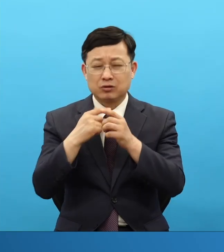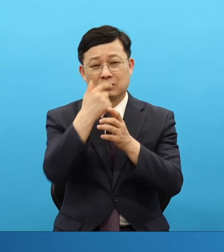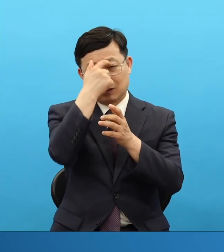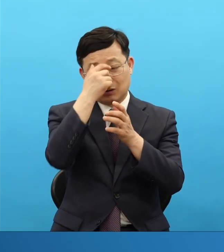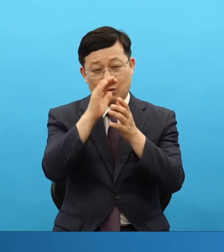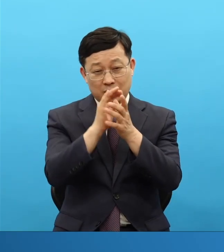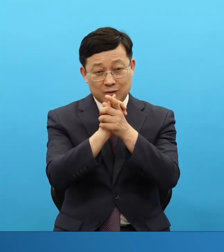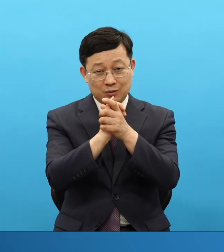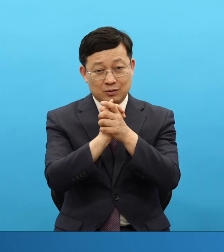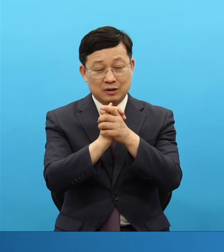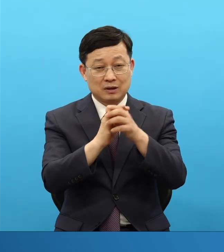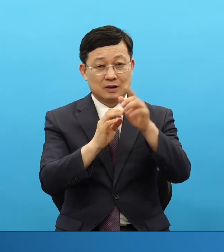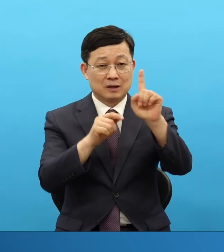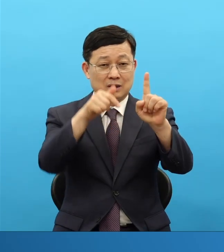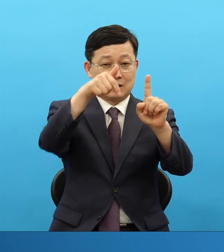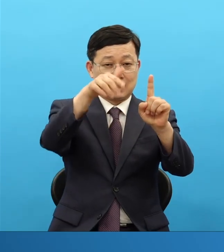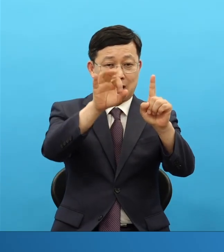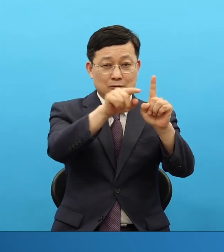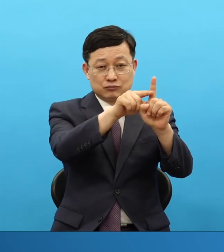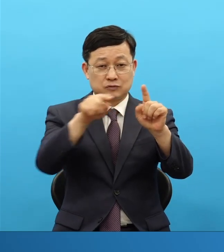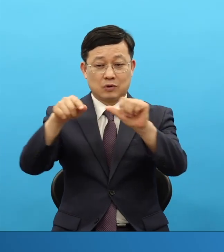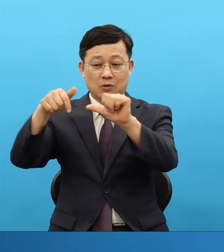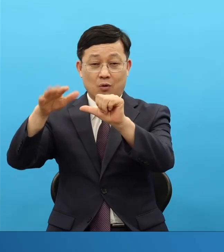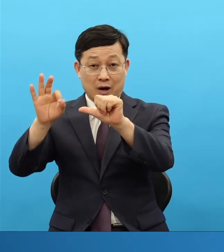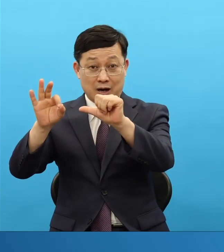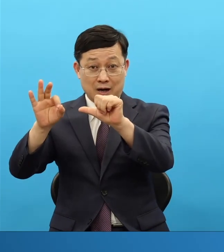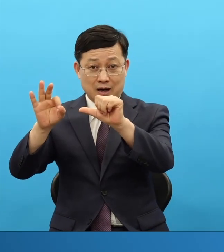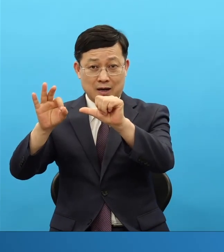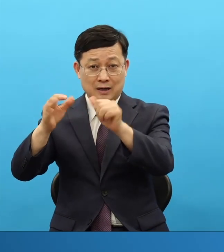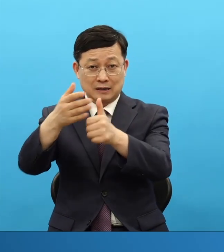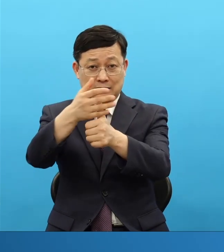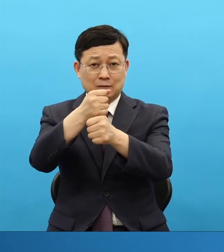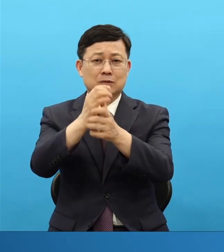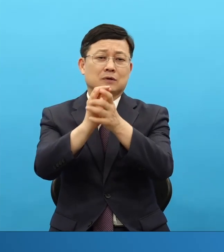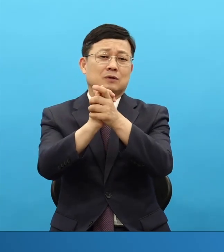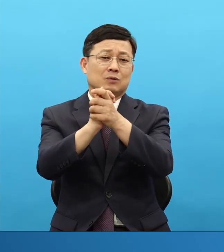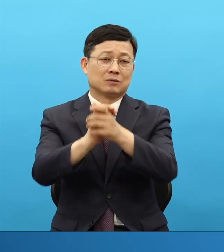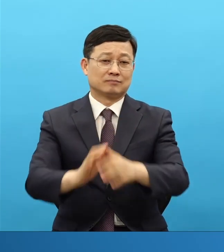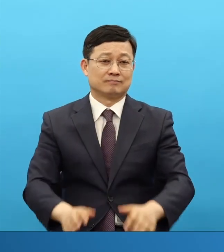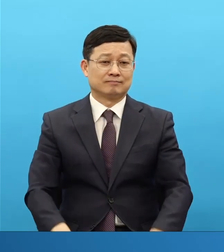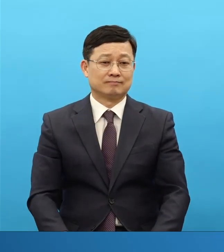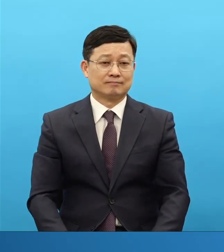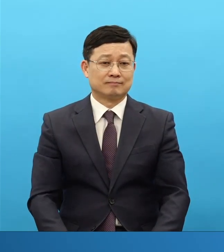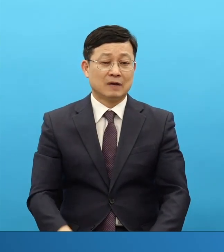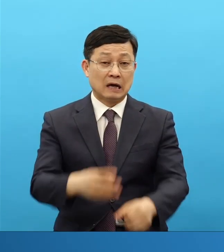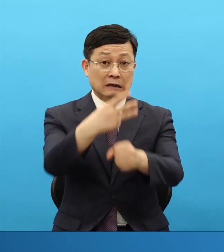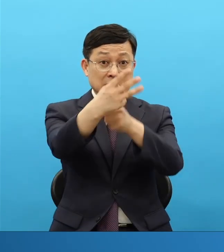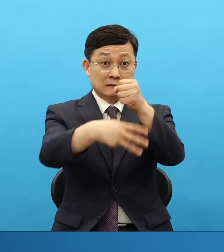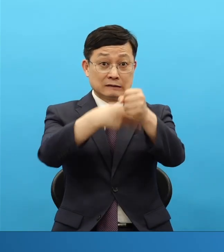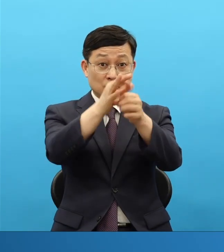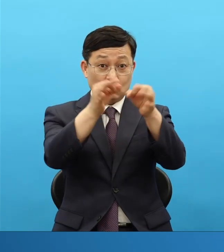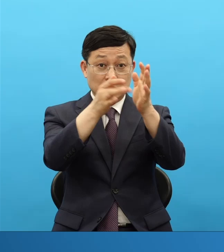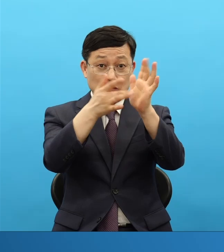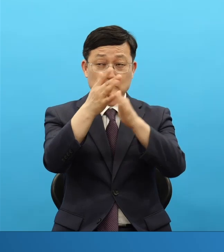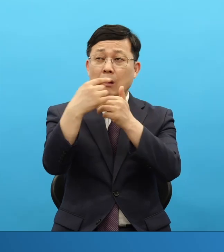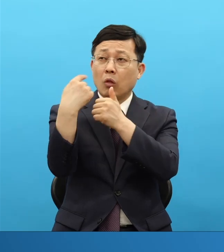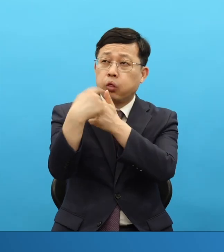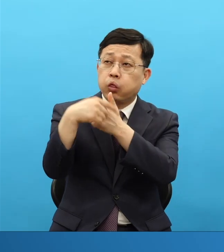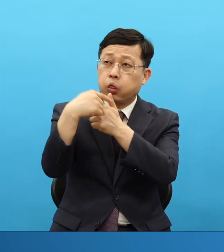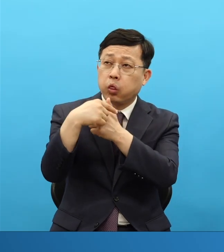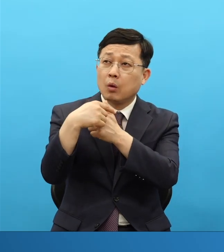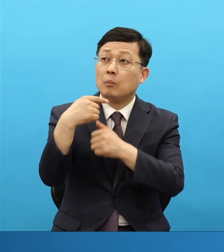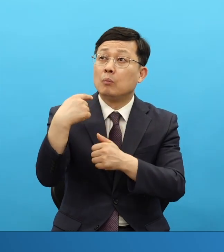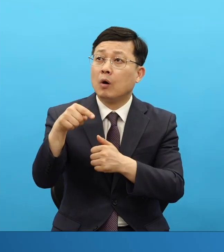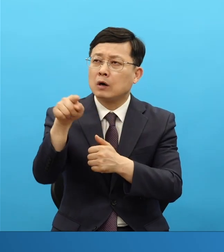these 5 things. 예수님께서 가르친 게 뭡니까? 그거 찾아내야 돼요. What is that Jesus taught? Find that. 자,